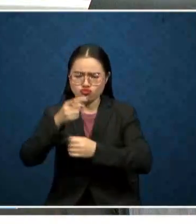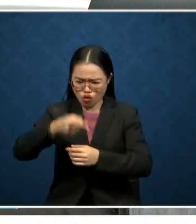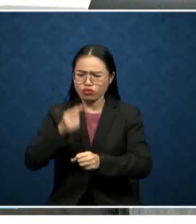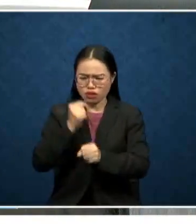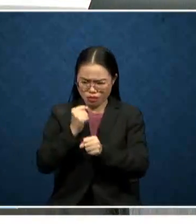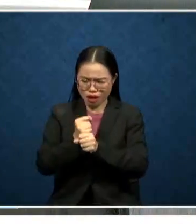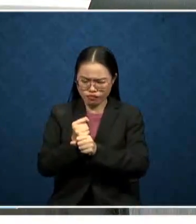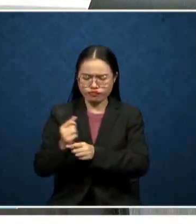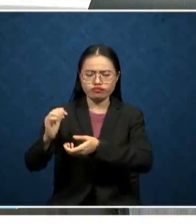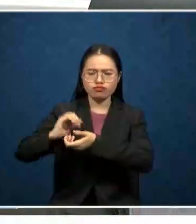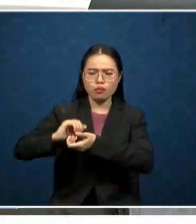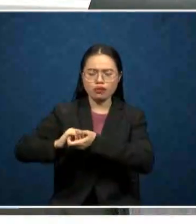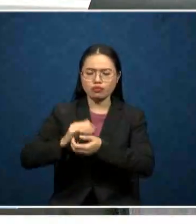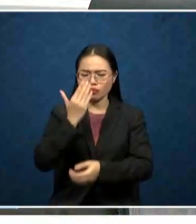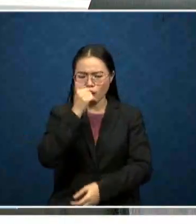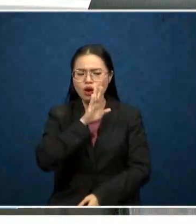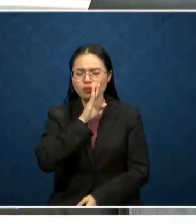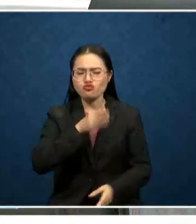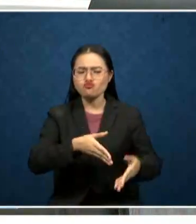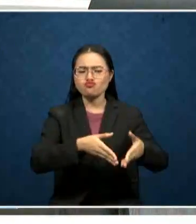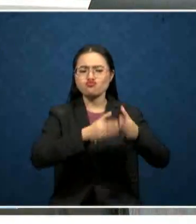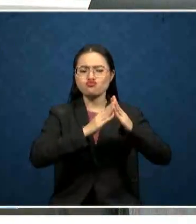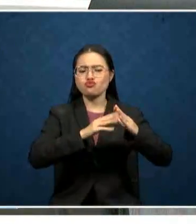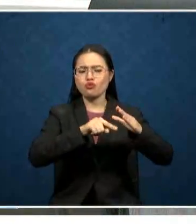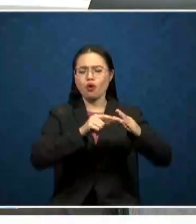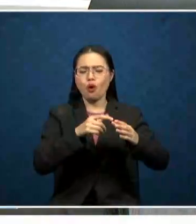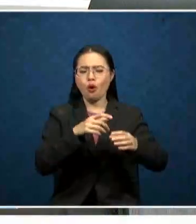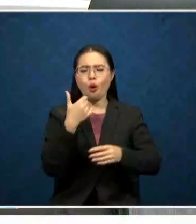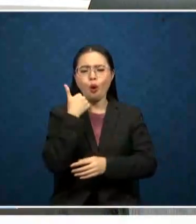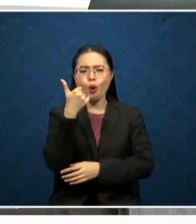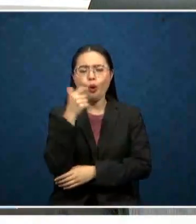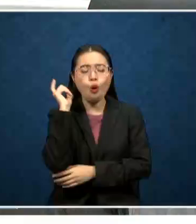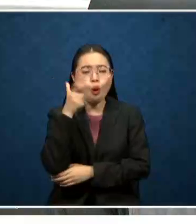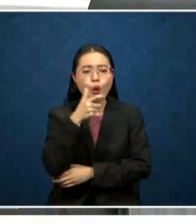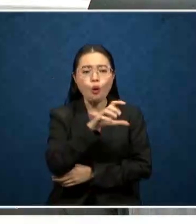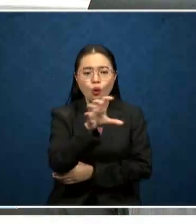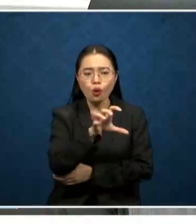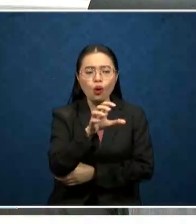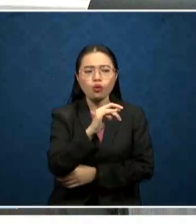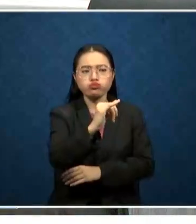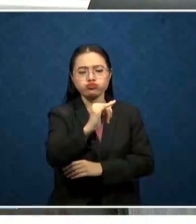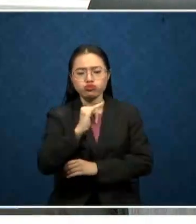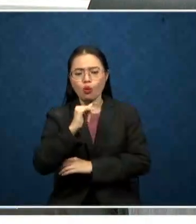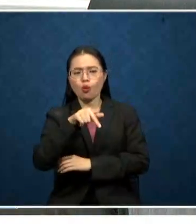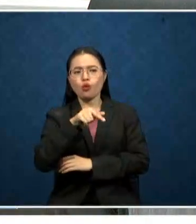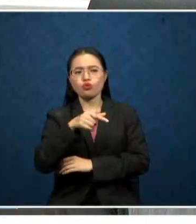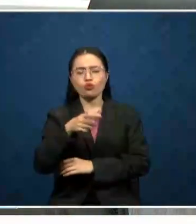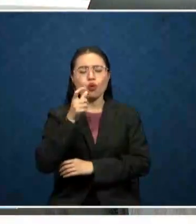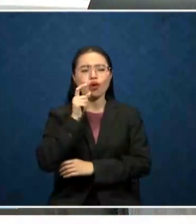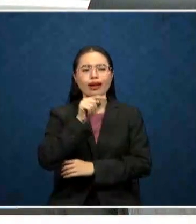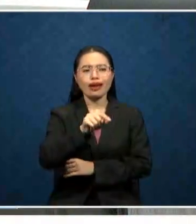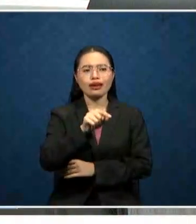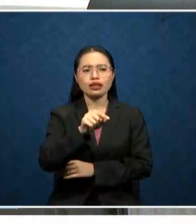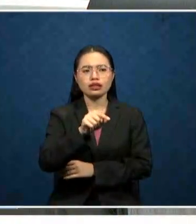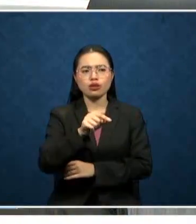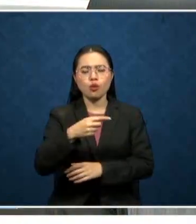การเลยคงไม่มีแก๊งคอลเซ็นเตอร์มาตั้งเป็นศูนย์ใหญ่แล้วก็มาหลอกลวงในประเทศเราเต็มๆส่วนใหญ่ก็จะสบ